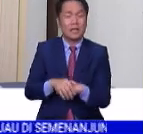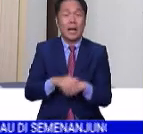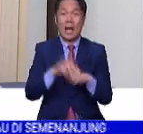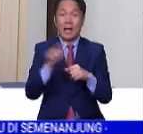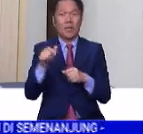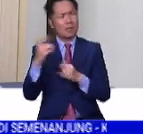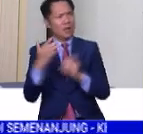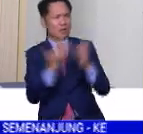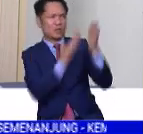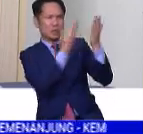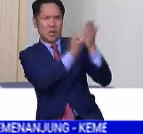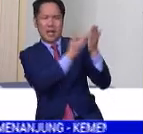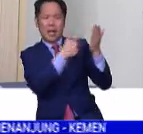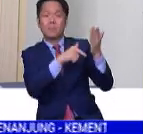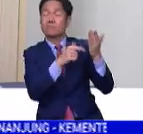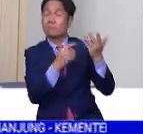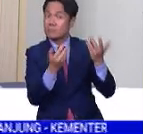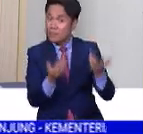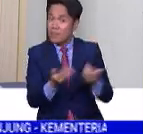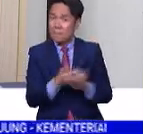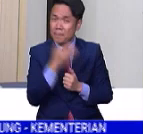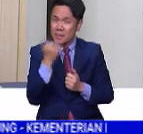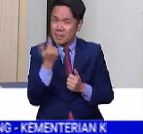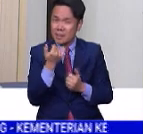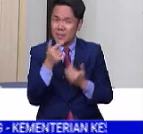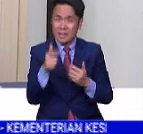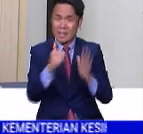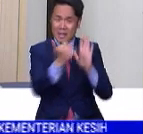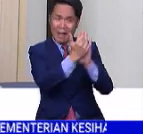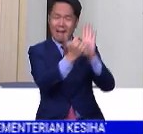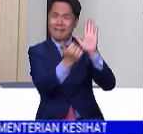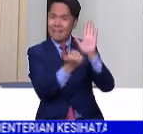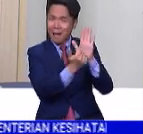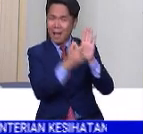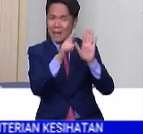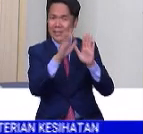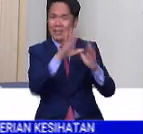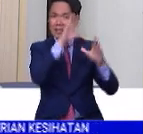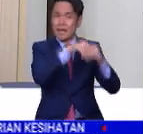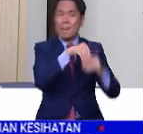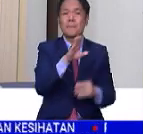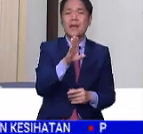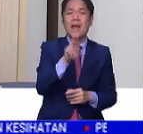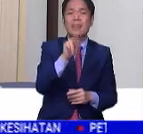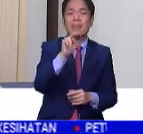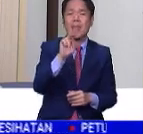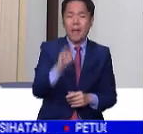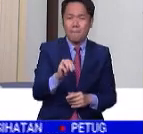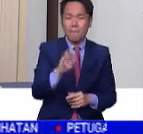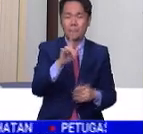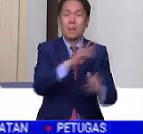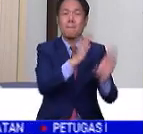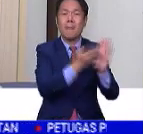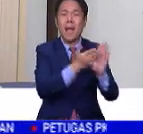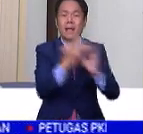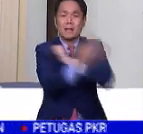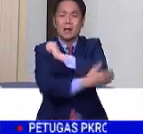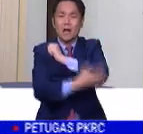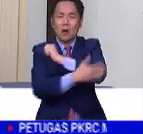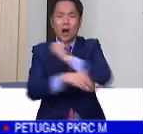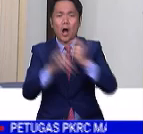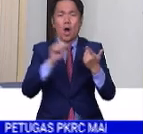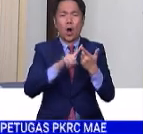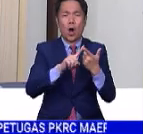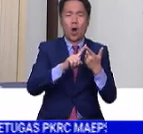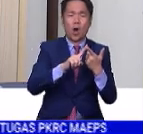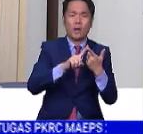juga pernah mencadangkan supaya sama ada akta ini diletakkan di bawah Bank Negara Malaysia ataupun di bawah Kementerian Perdagangan Dalam Negeri